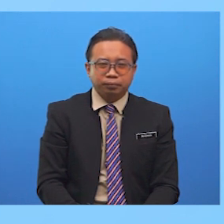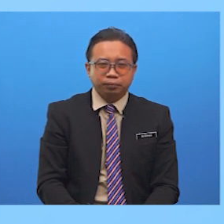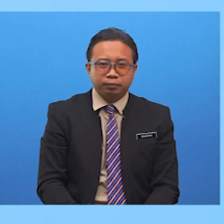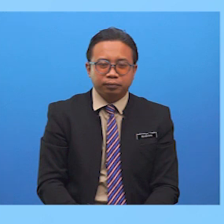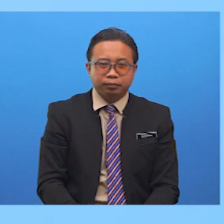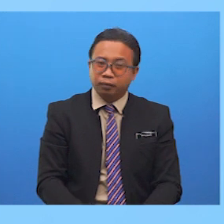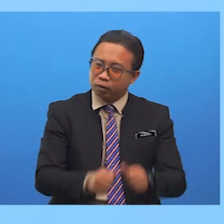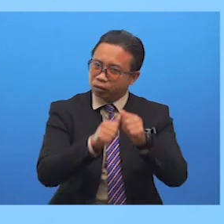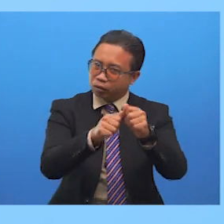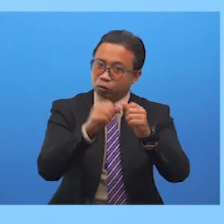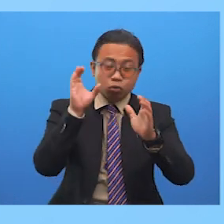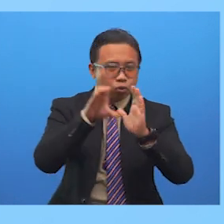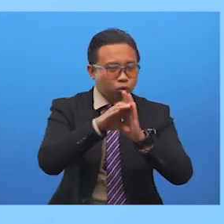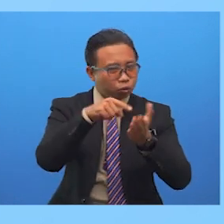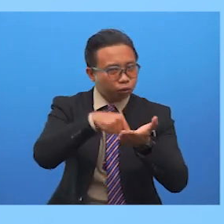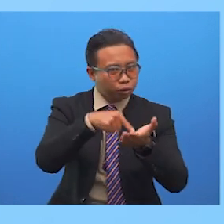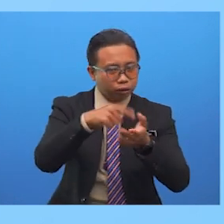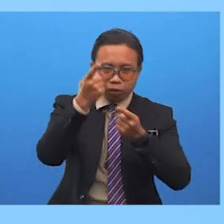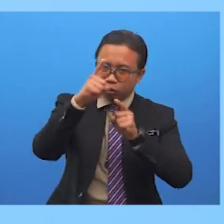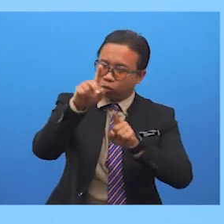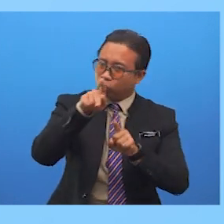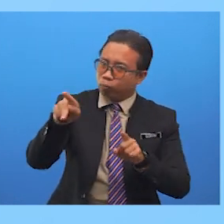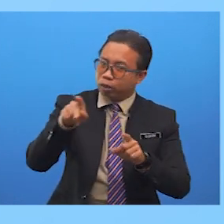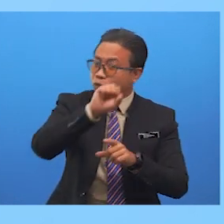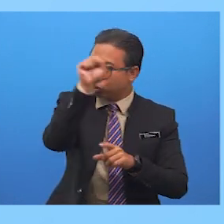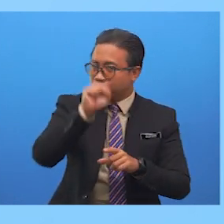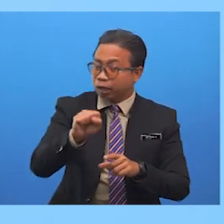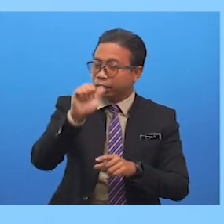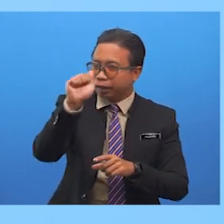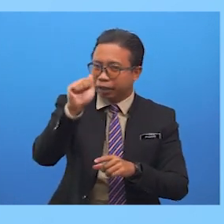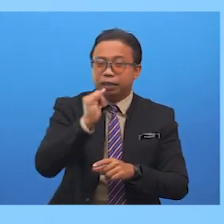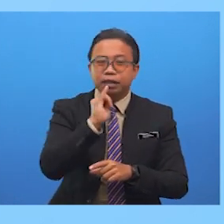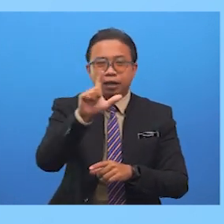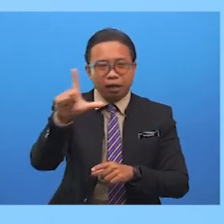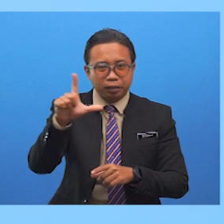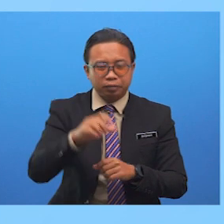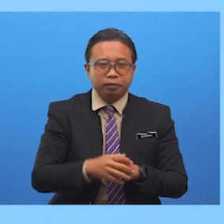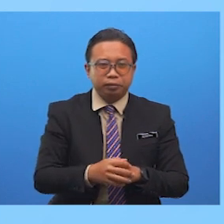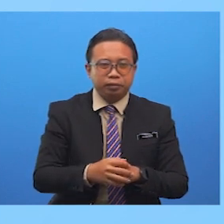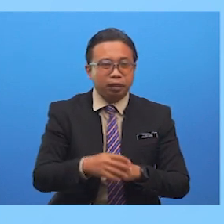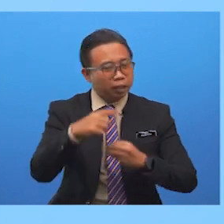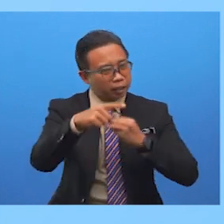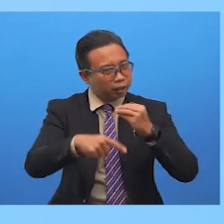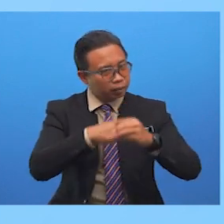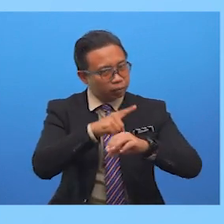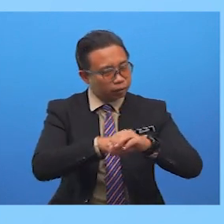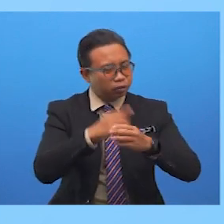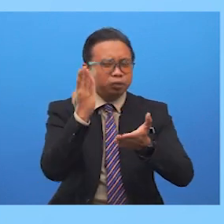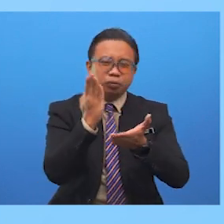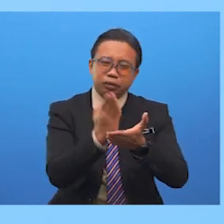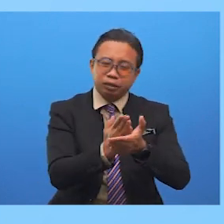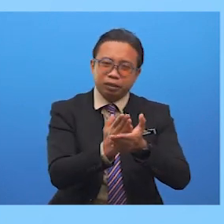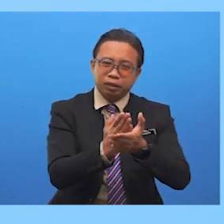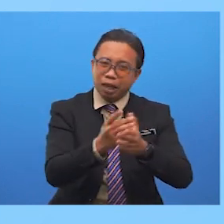berdasarkan contoh ini jawaban bagi soalan yg adalah tempoh kereta berhenti